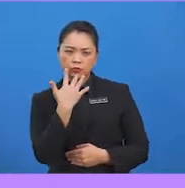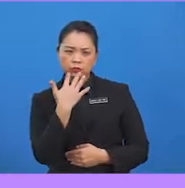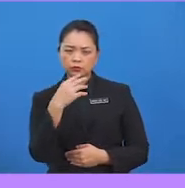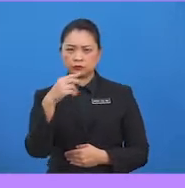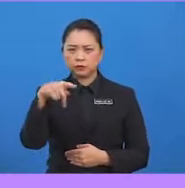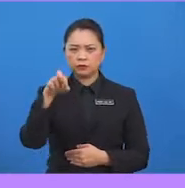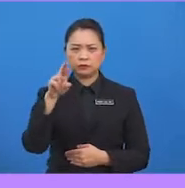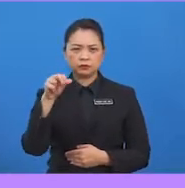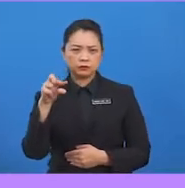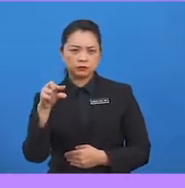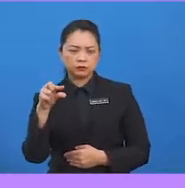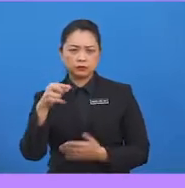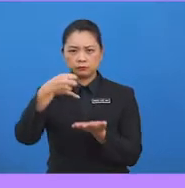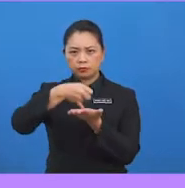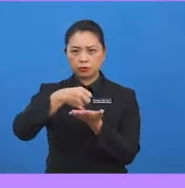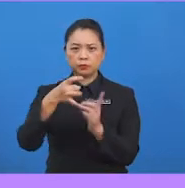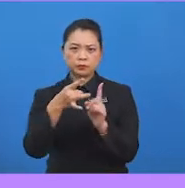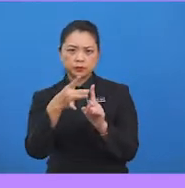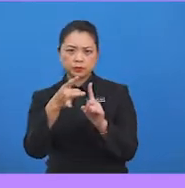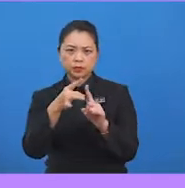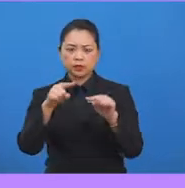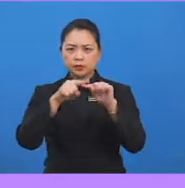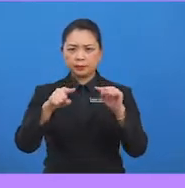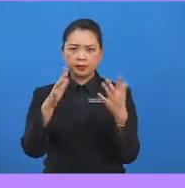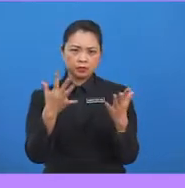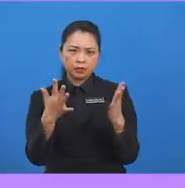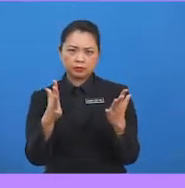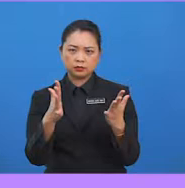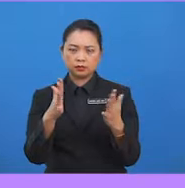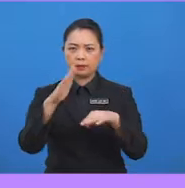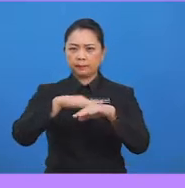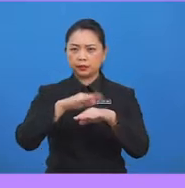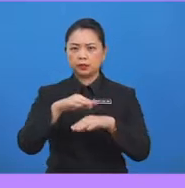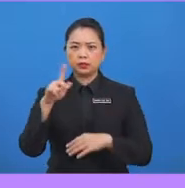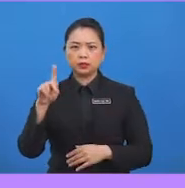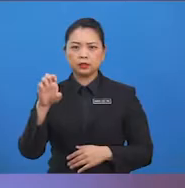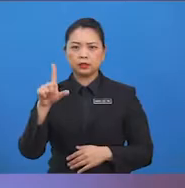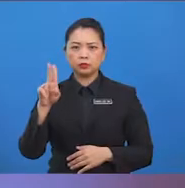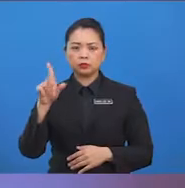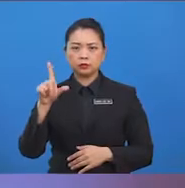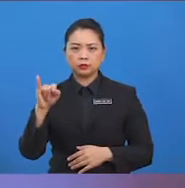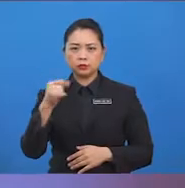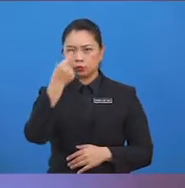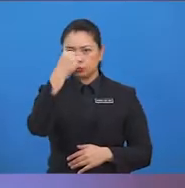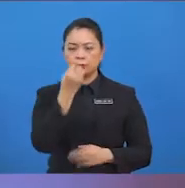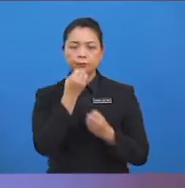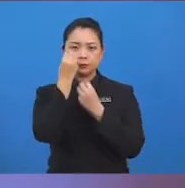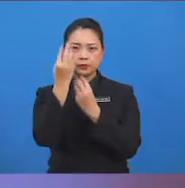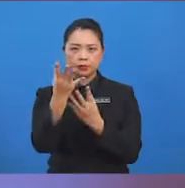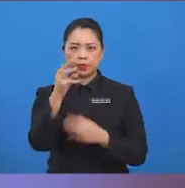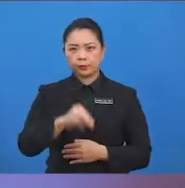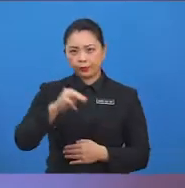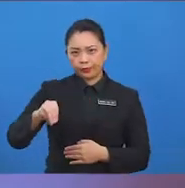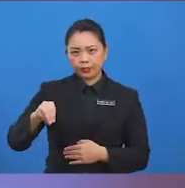pada paku besi tetapi tiada lapisan perang pada paku keluli. Untuk makluman semua